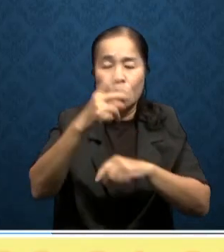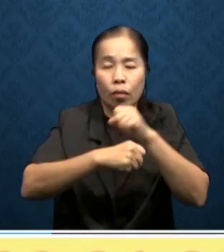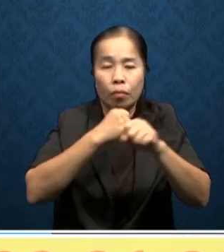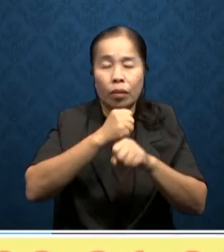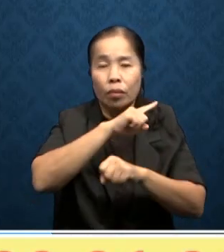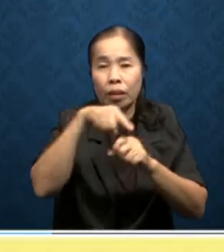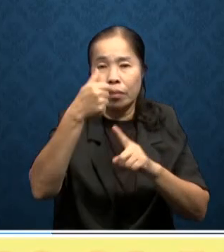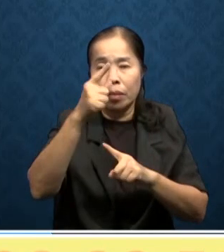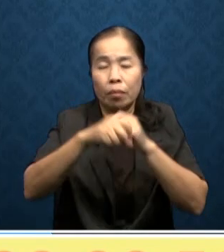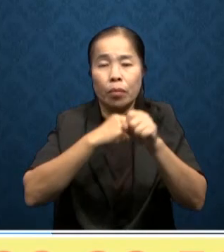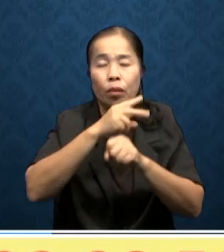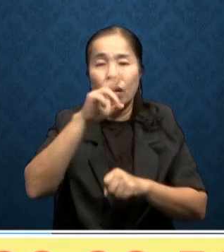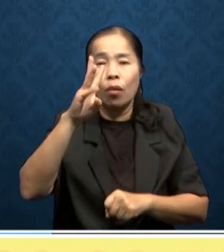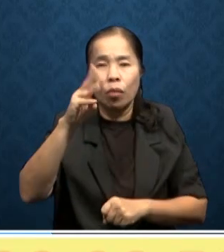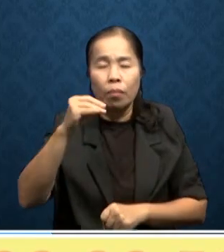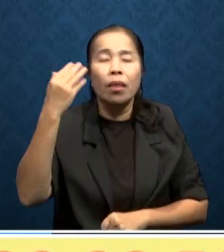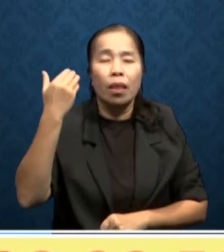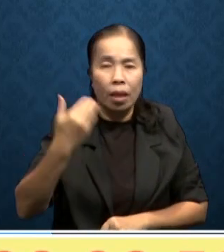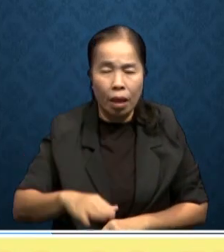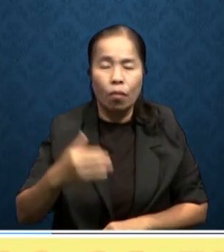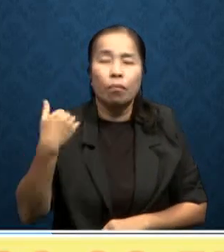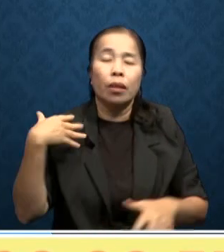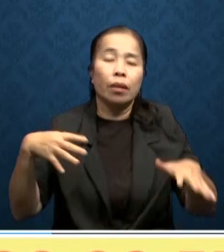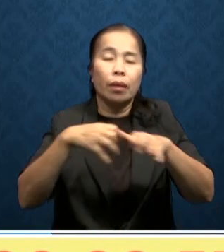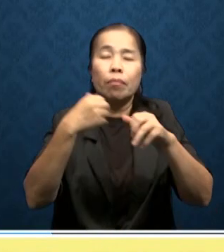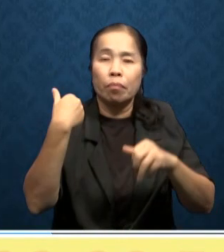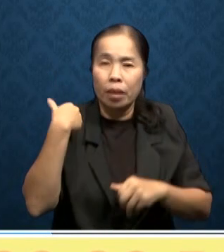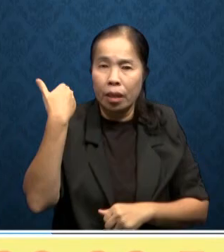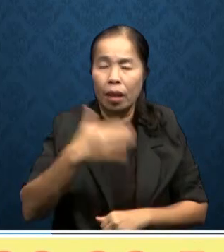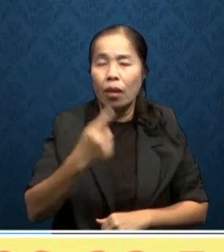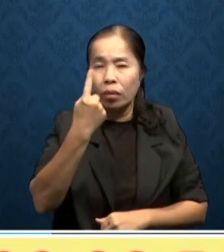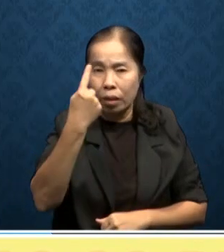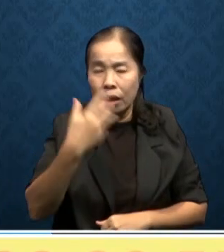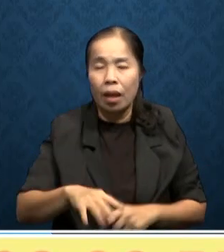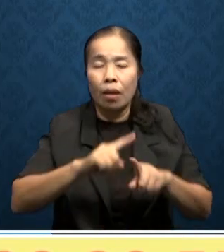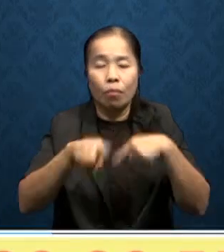ซ่ดค้องกททานชวพระฮชีวพระธาร Menschen้ัมาชวชาว D likes to that there been some changes